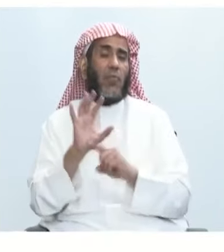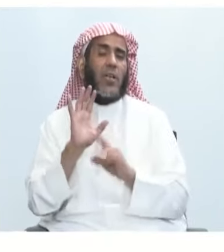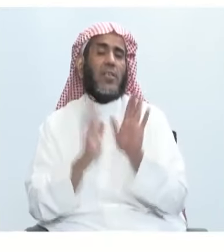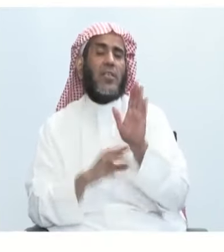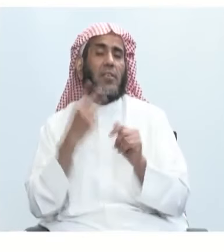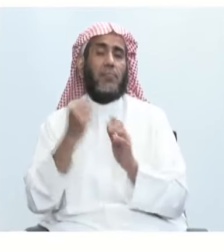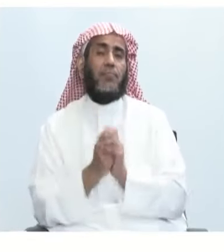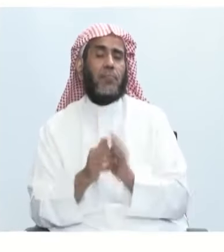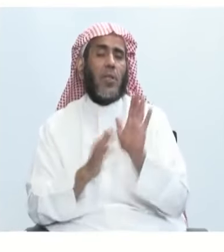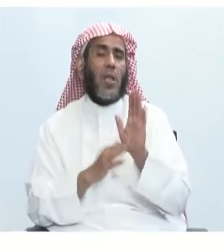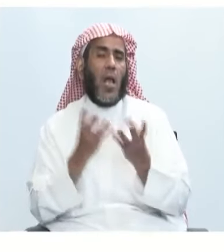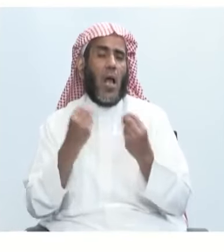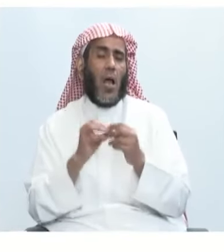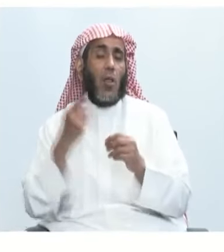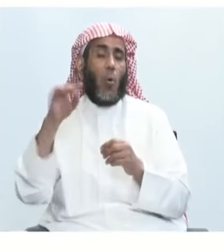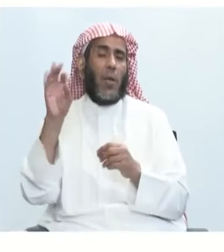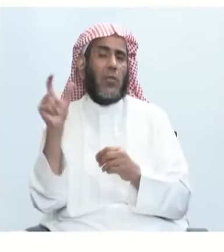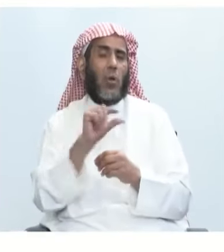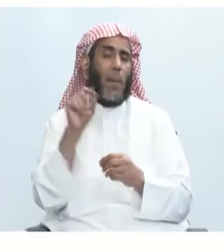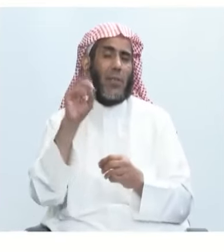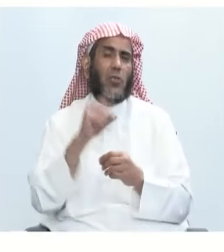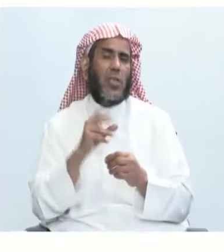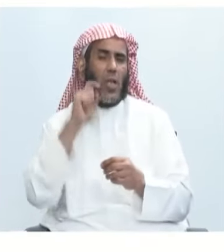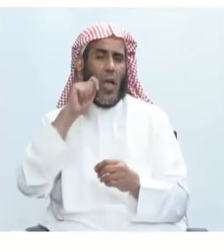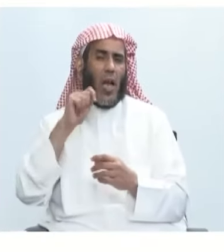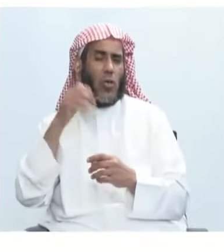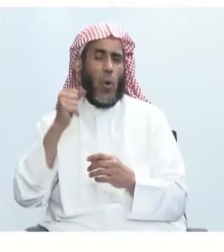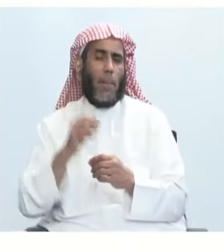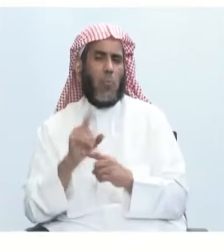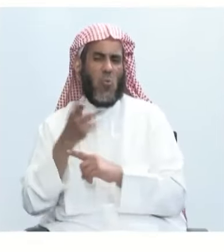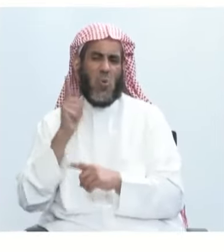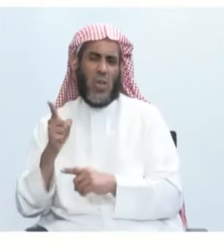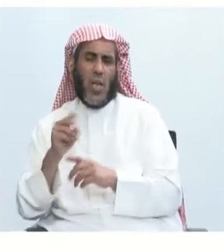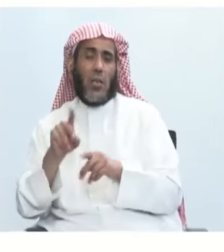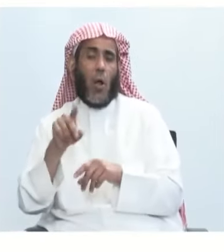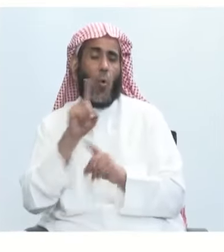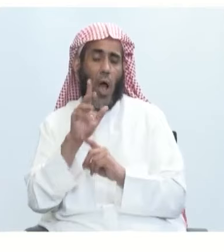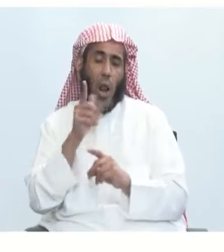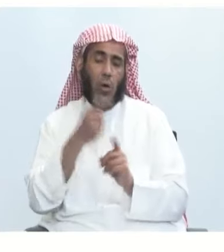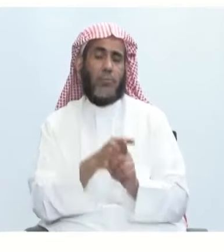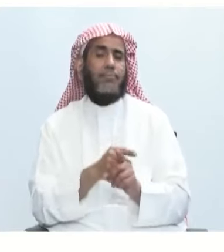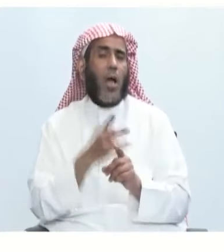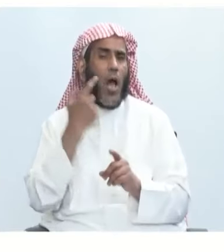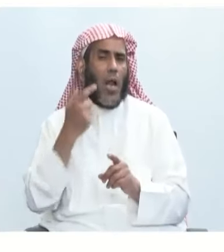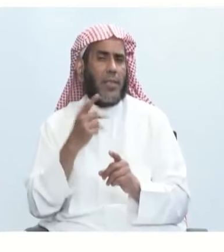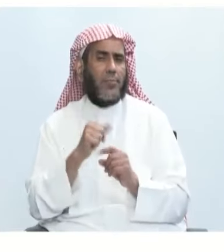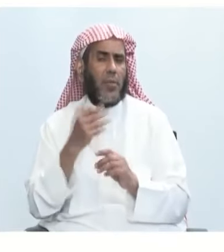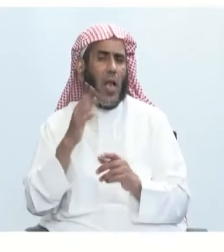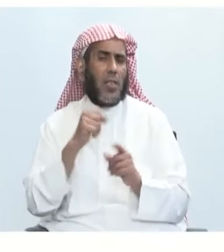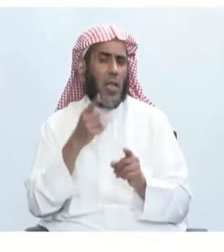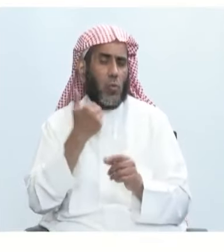اتيين النص اخذ عبيد الله بن زياد رجلا بجنايه جناها اخوه فقال له الرجل ارايت ان